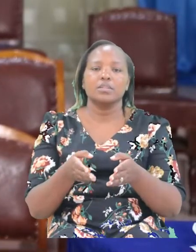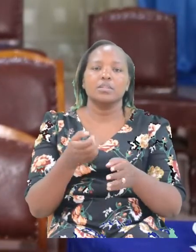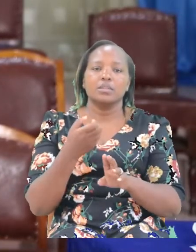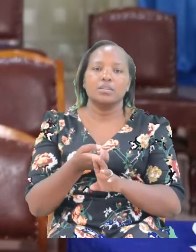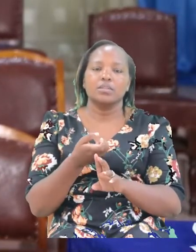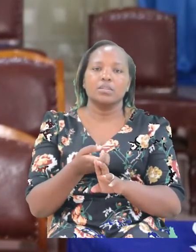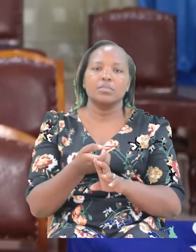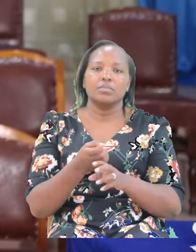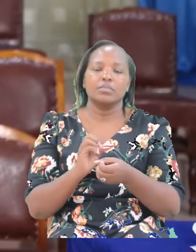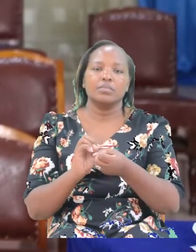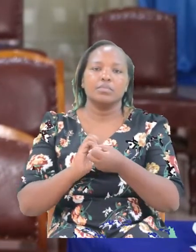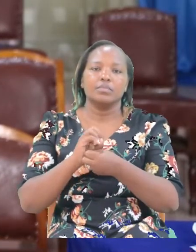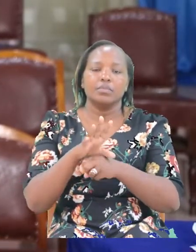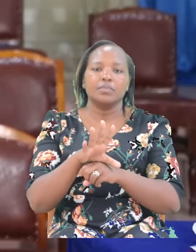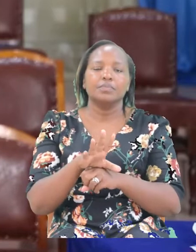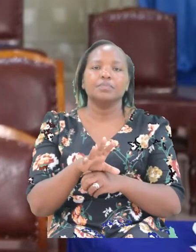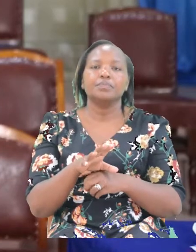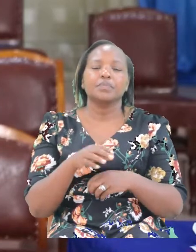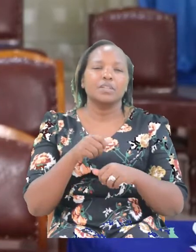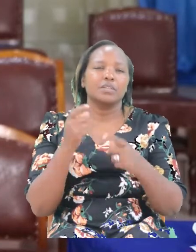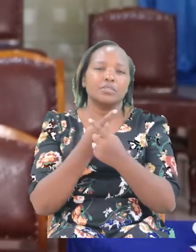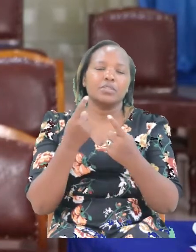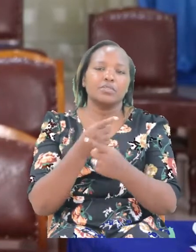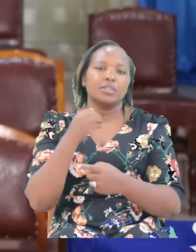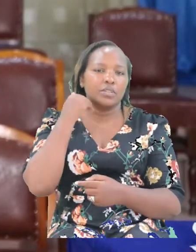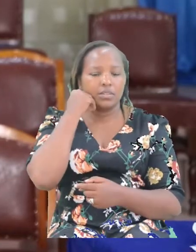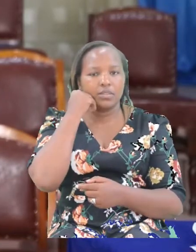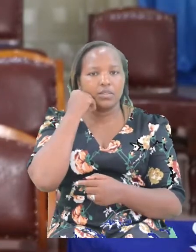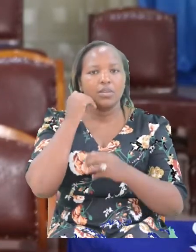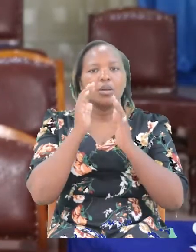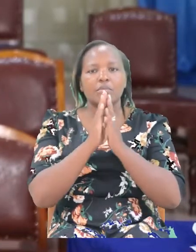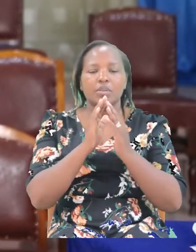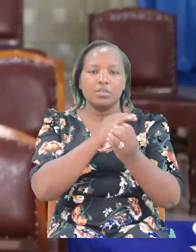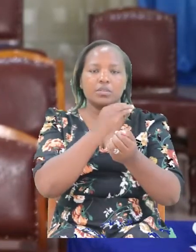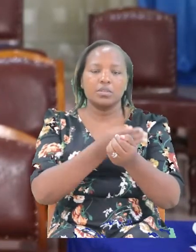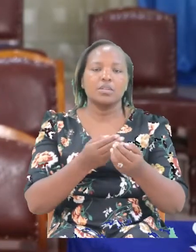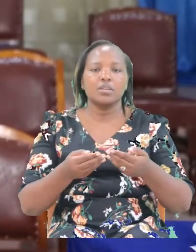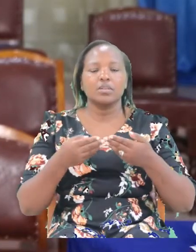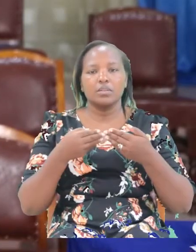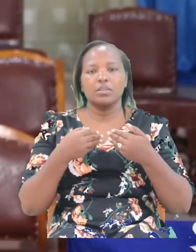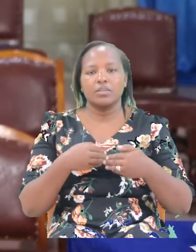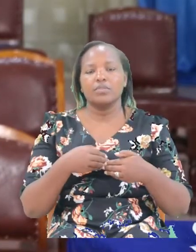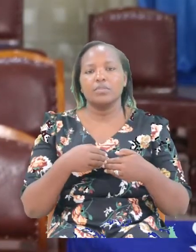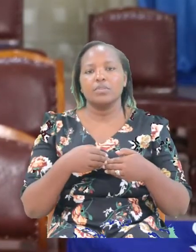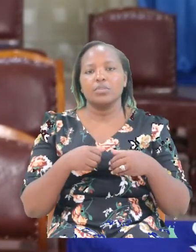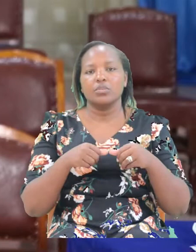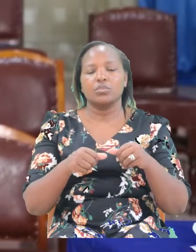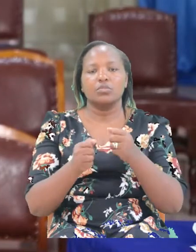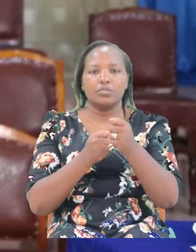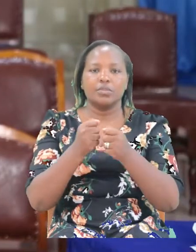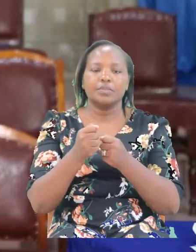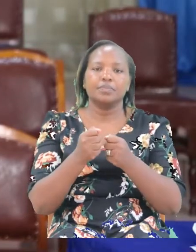hii ya magonjwa tofauti, Baba, tukaomba nguvu zako utupatie tuweze kupigana